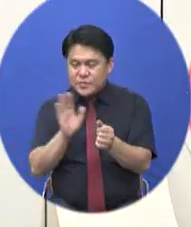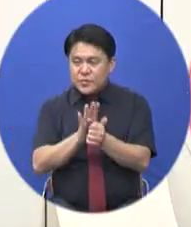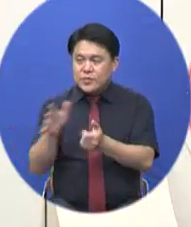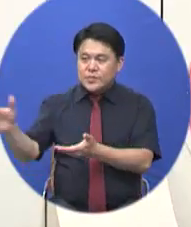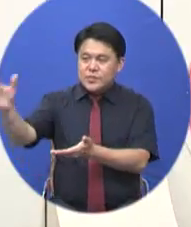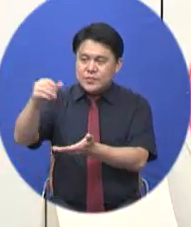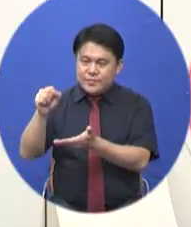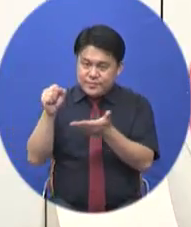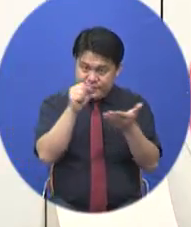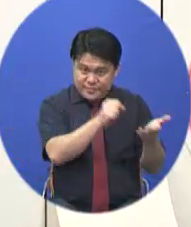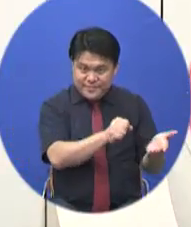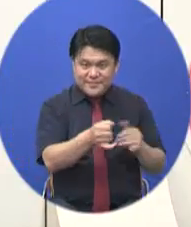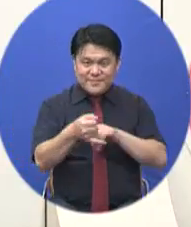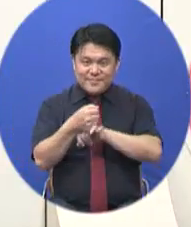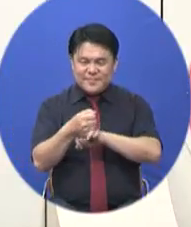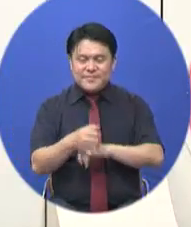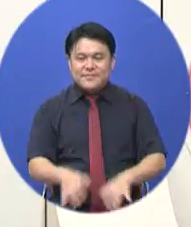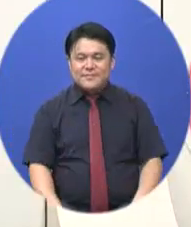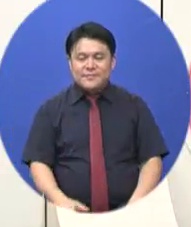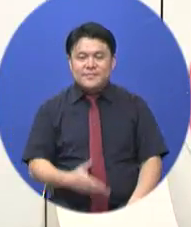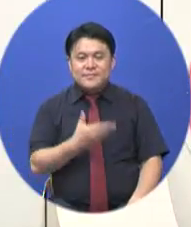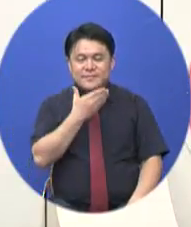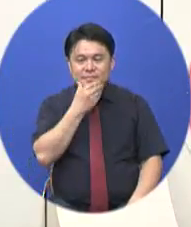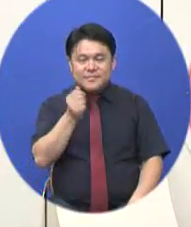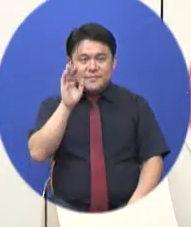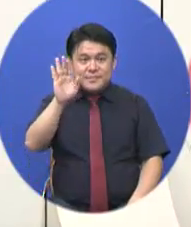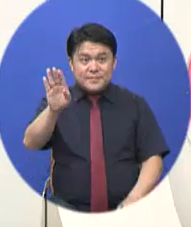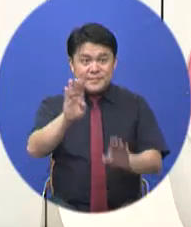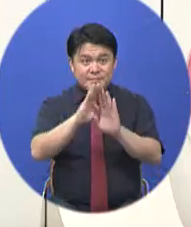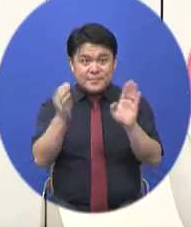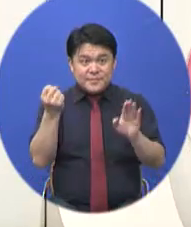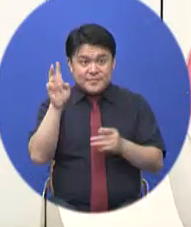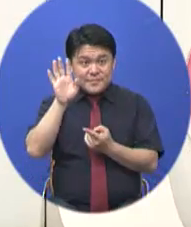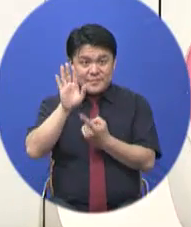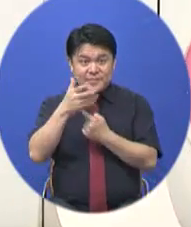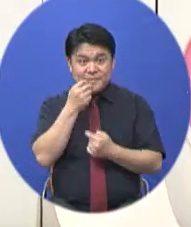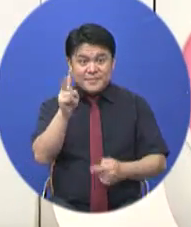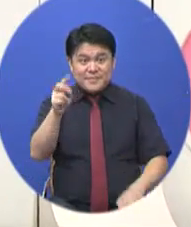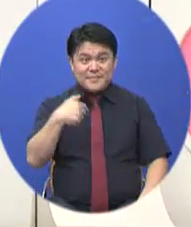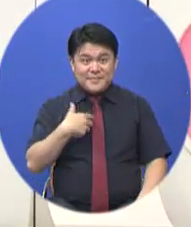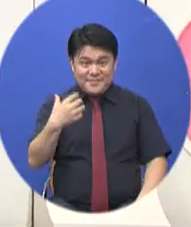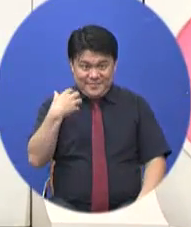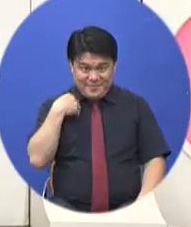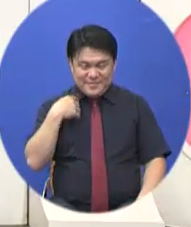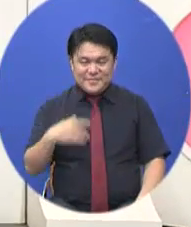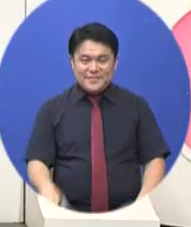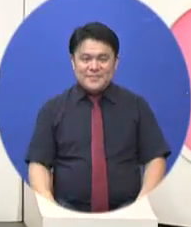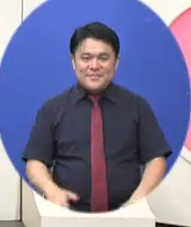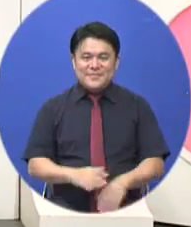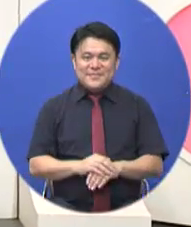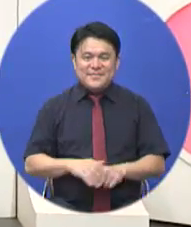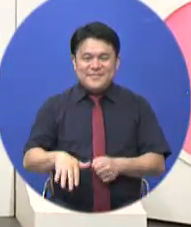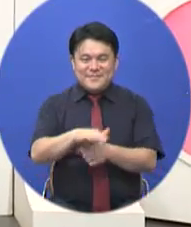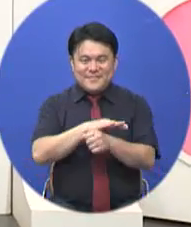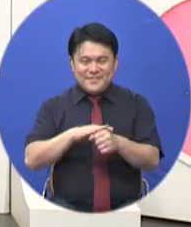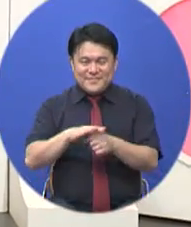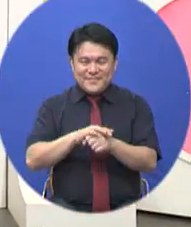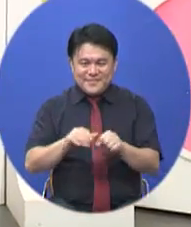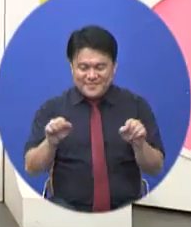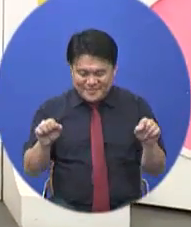도움의 손길을 전달하겠습니다. 행복한 미래를 여는 방송 복지TV가 열어가겠습니다. 시청자 여러분